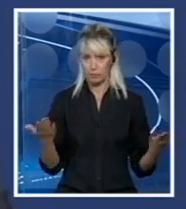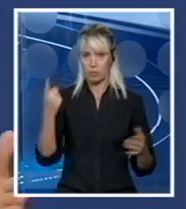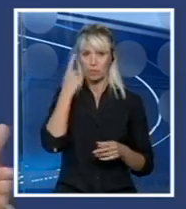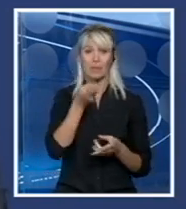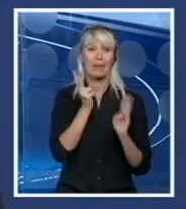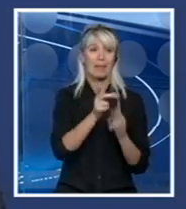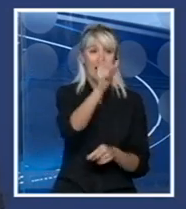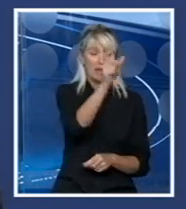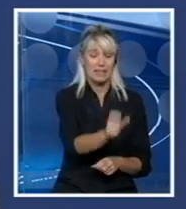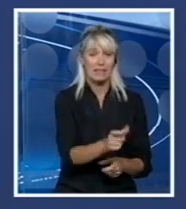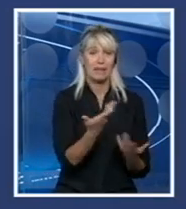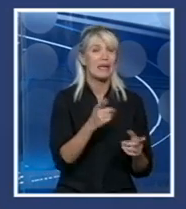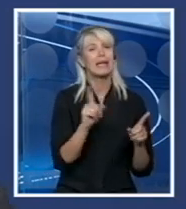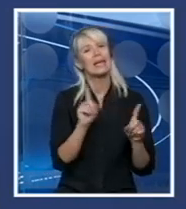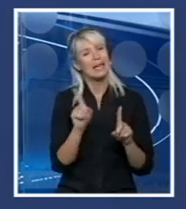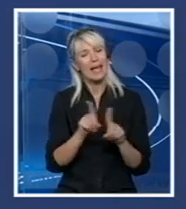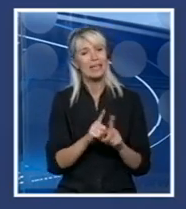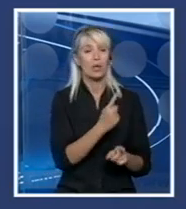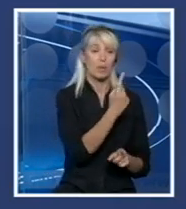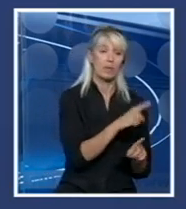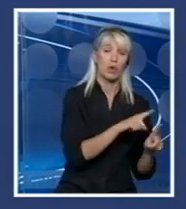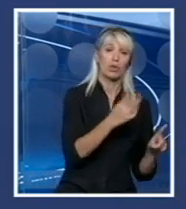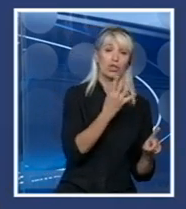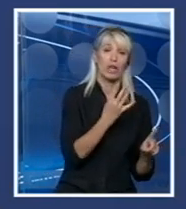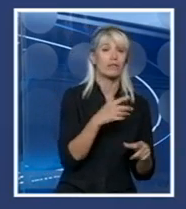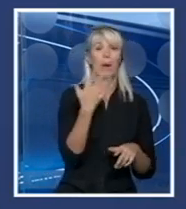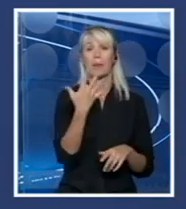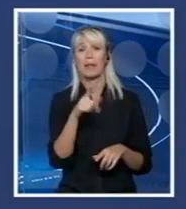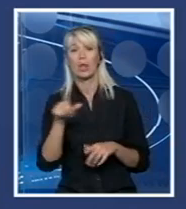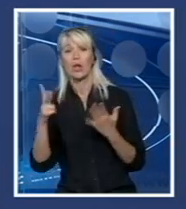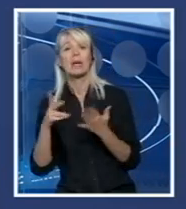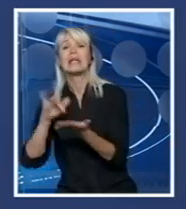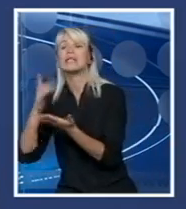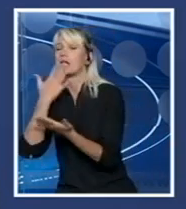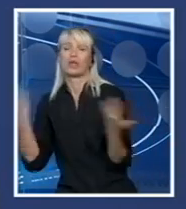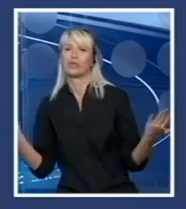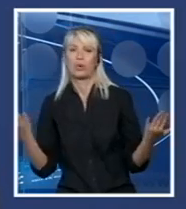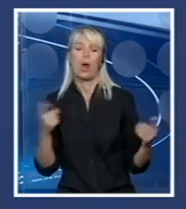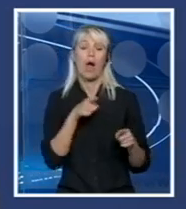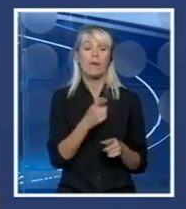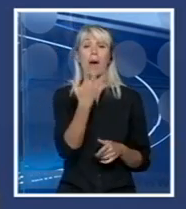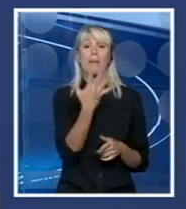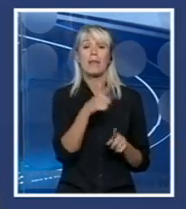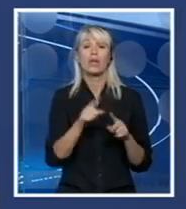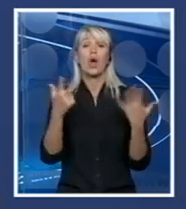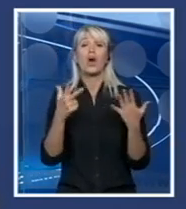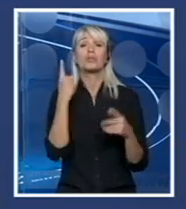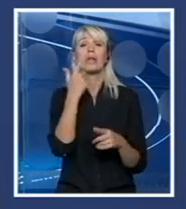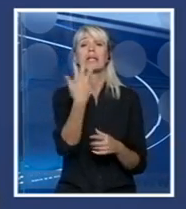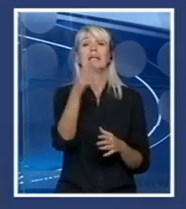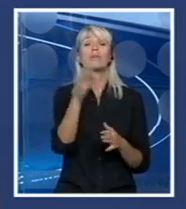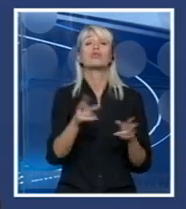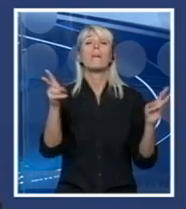nije isto da li od prvog do četvrtog, od petog do osmog ili od prvog do četvrtog srednje. Ovi koji su od petog do osmog, oni će raditi trećinu manje vremena u